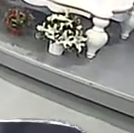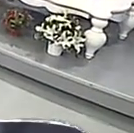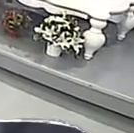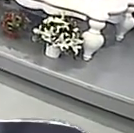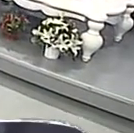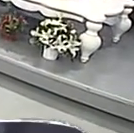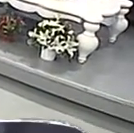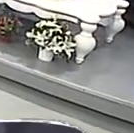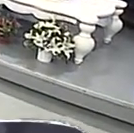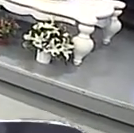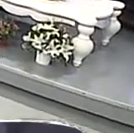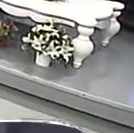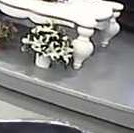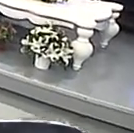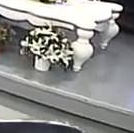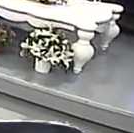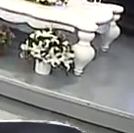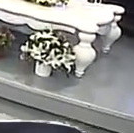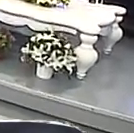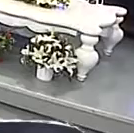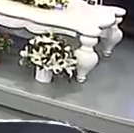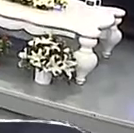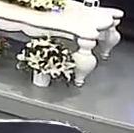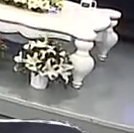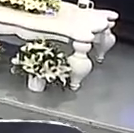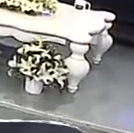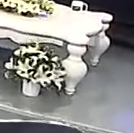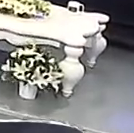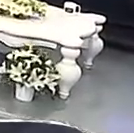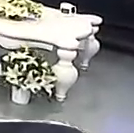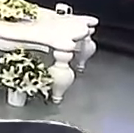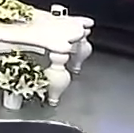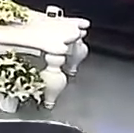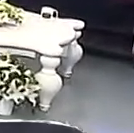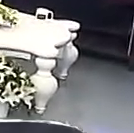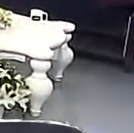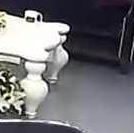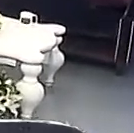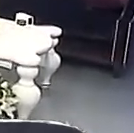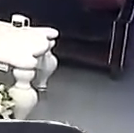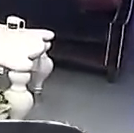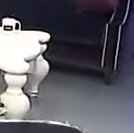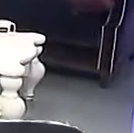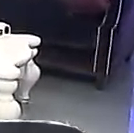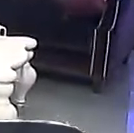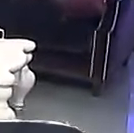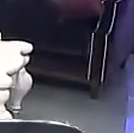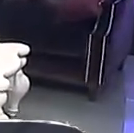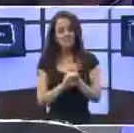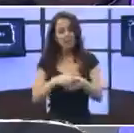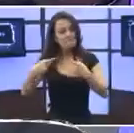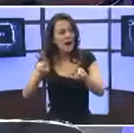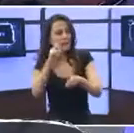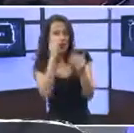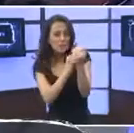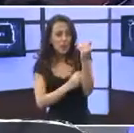Başkanım hoş geldiniz. Merhabalar. Hoş geldiniz başkanım. Çok bugün teşekkür ediyoruz. Gerçekten çok heyecanlıyız. Böyle spontan gelişen bir programımız var. Sizi böyle